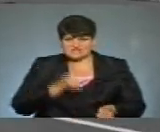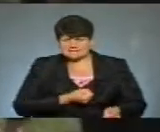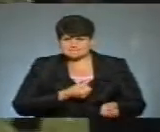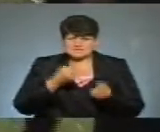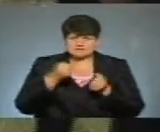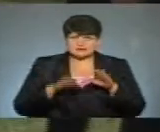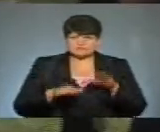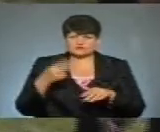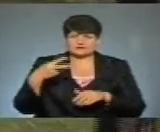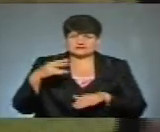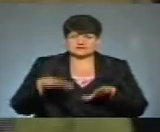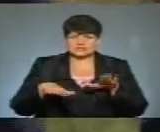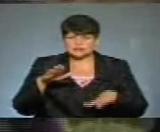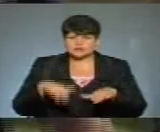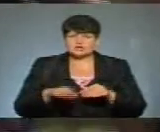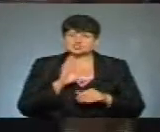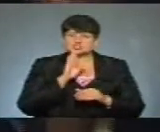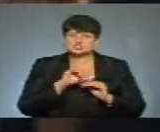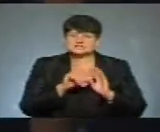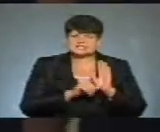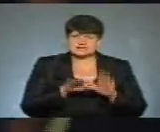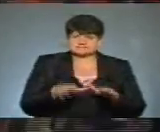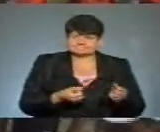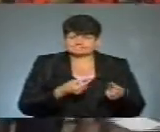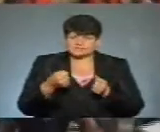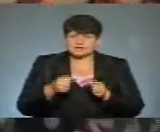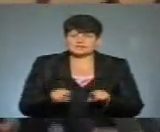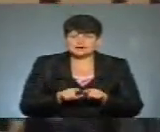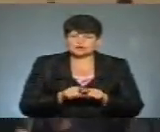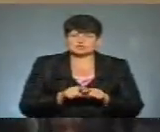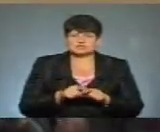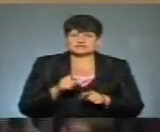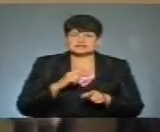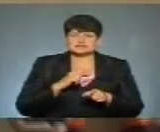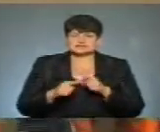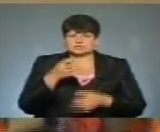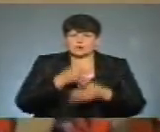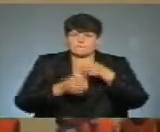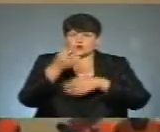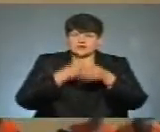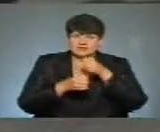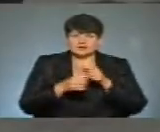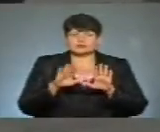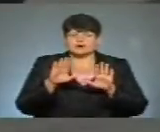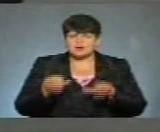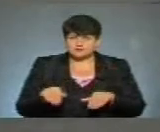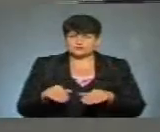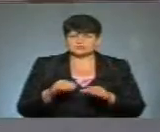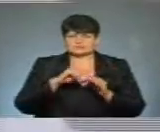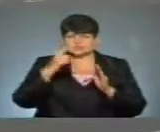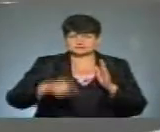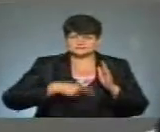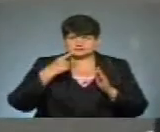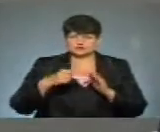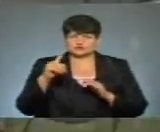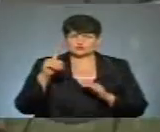вагою 20 кілограмів, жінки – 16. Також на швидкість піднімаються по канату, після перекидають шину вагою